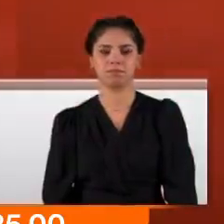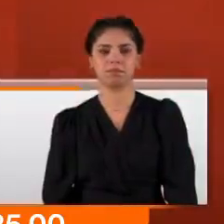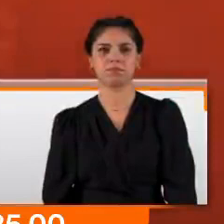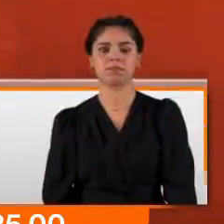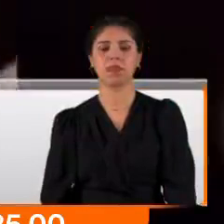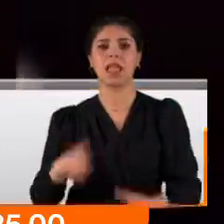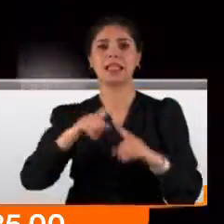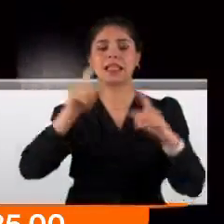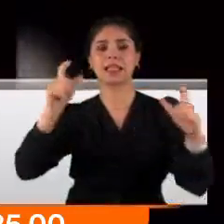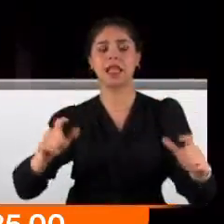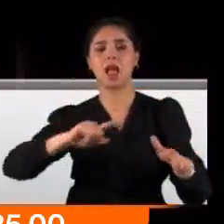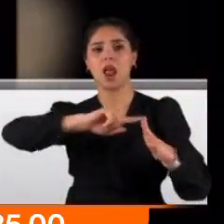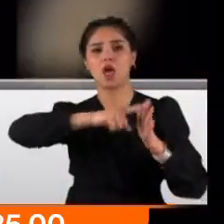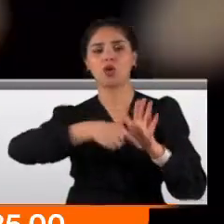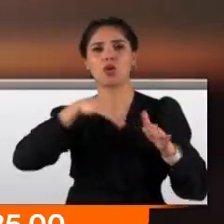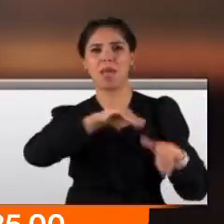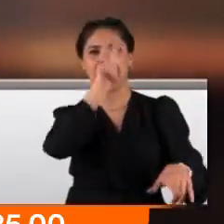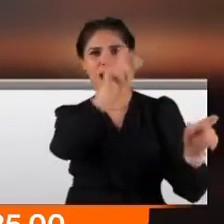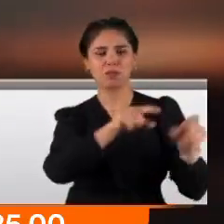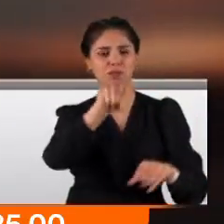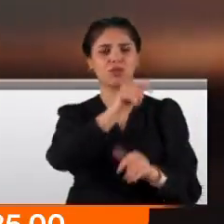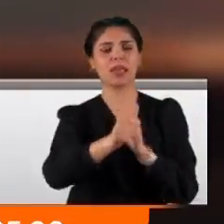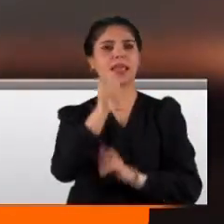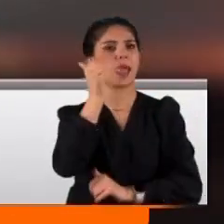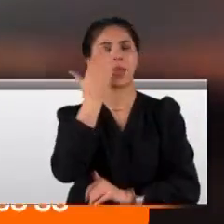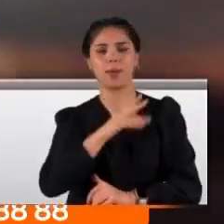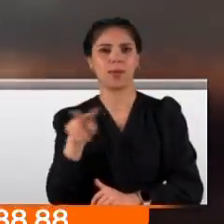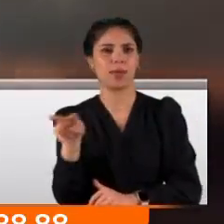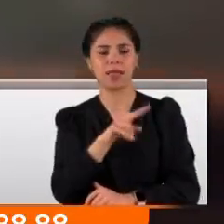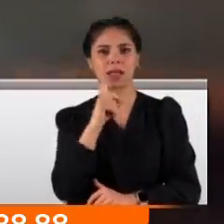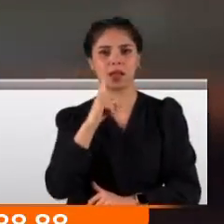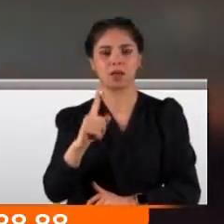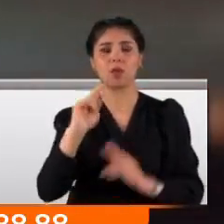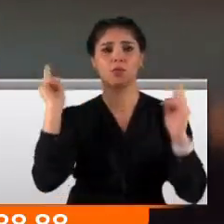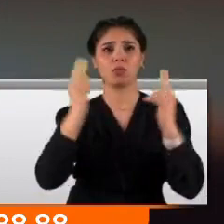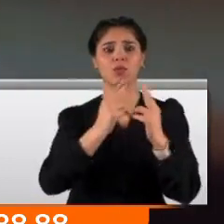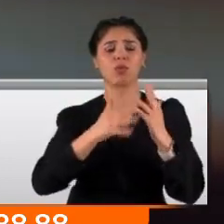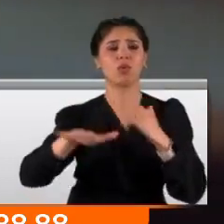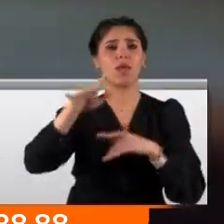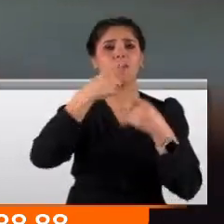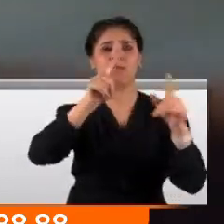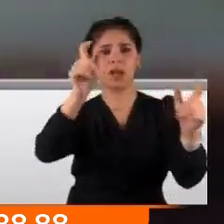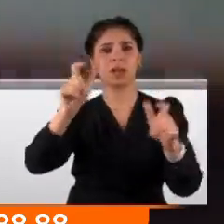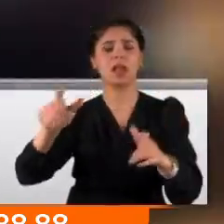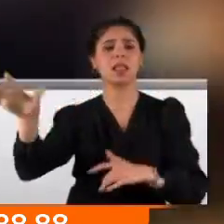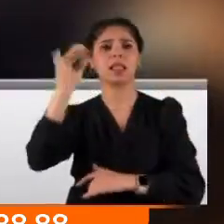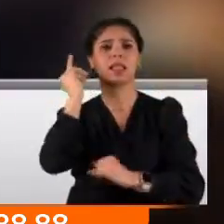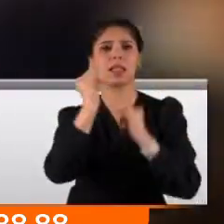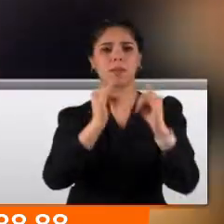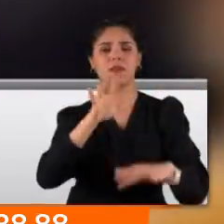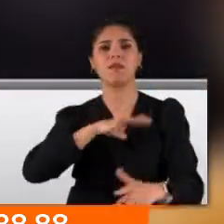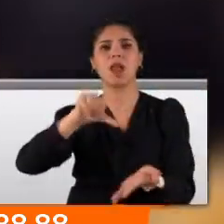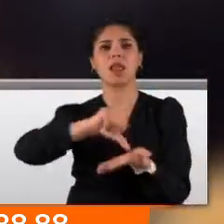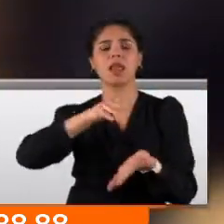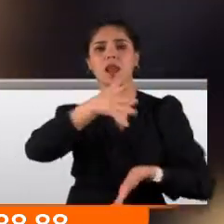Tahran yönetiminin de göstericilerin de geri adım atmaya niyeti yok dünyanın dört bir yanından idamlara tepki yağıyor İran